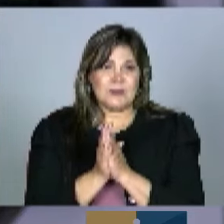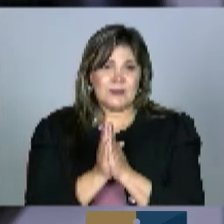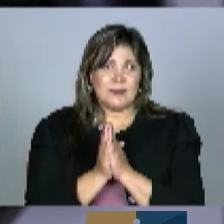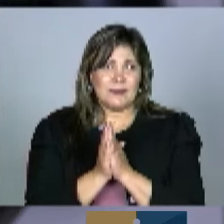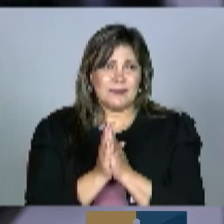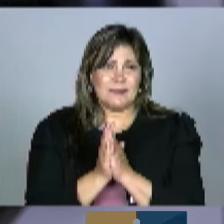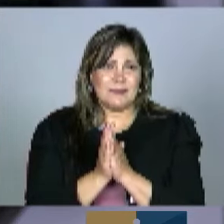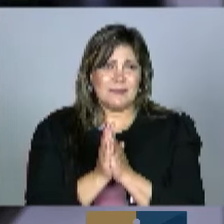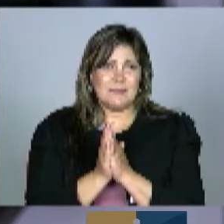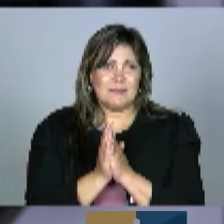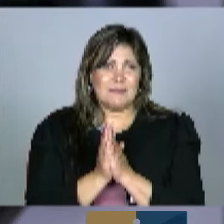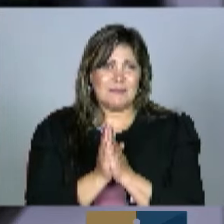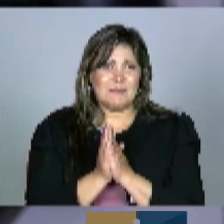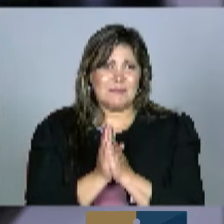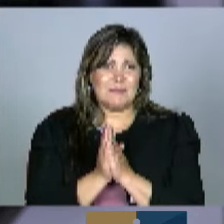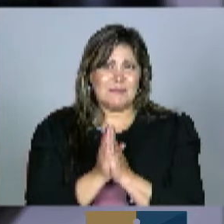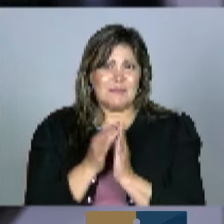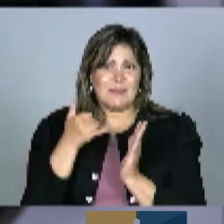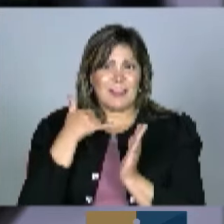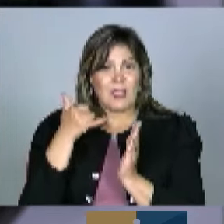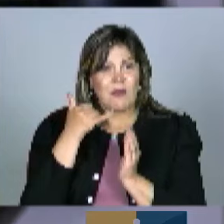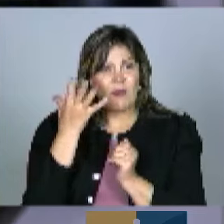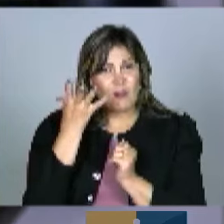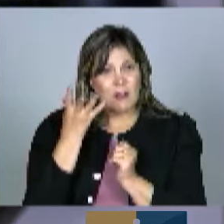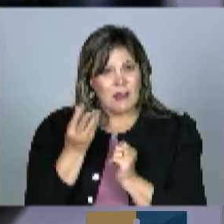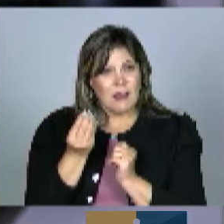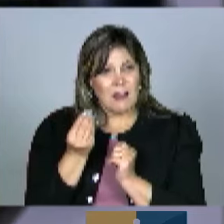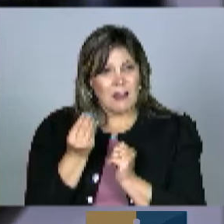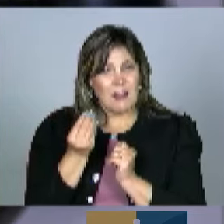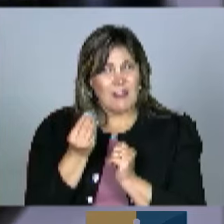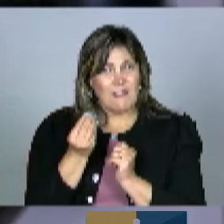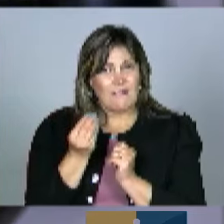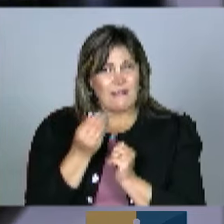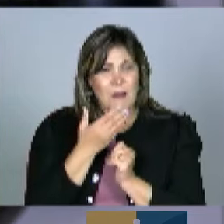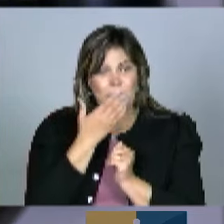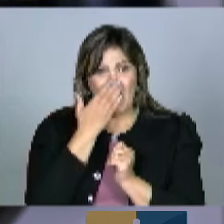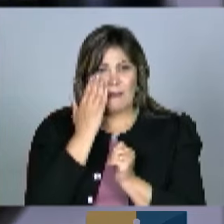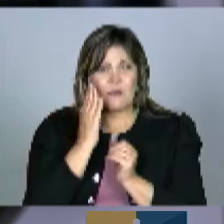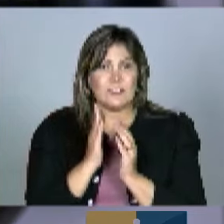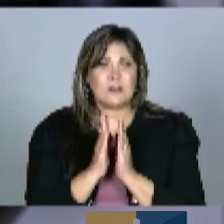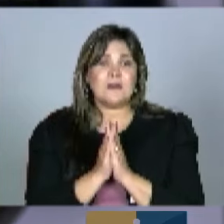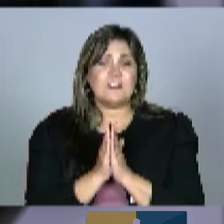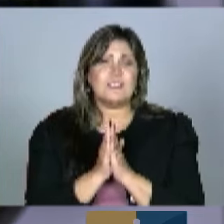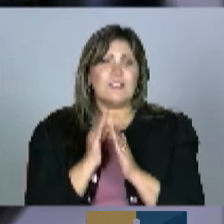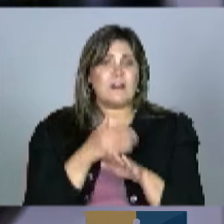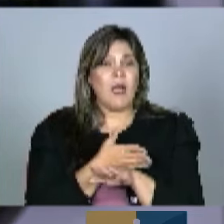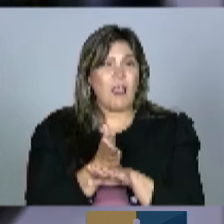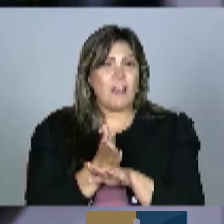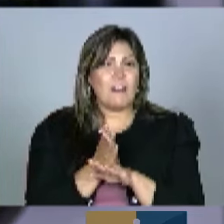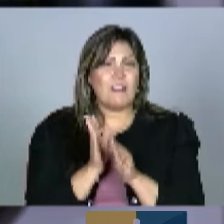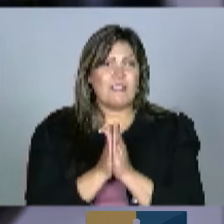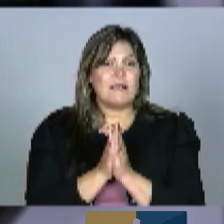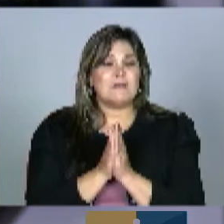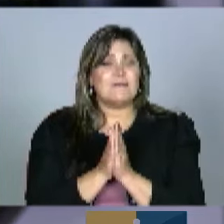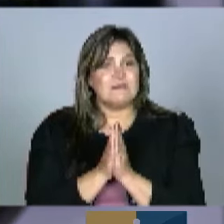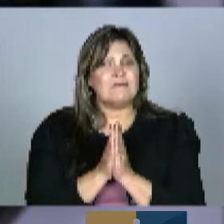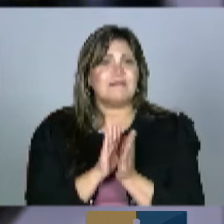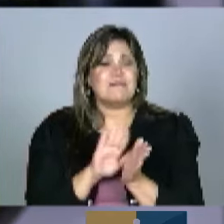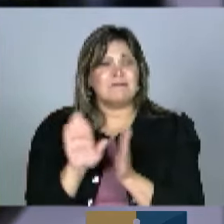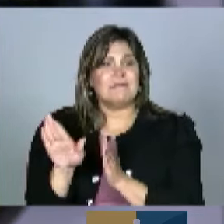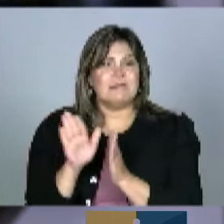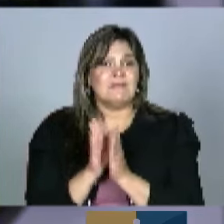تاخرنا عليه وقفل استاذ ثروت معانا طيب حاول تتصل بينا